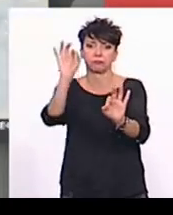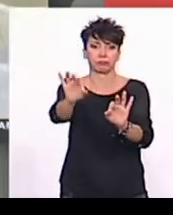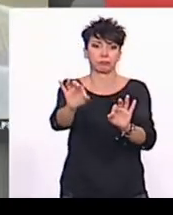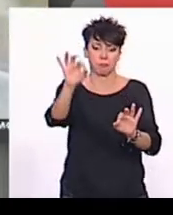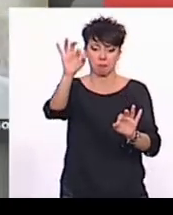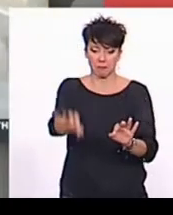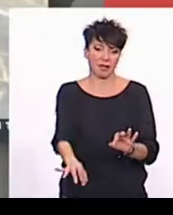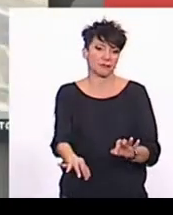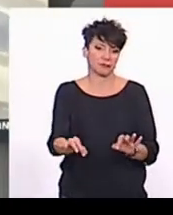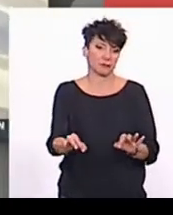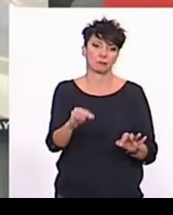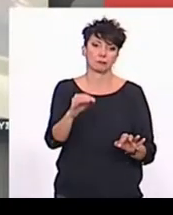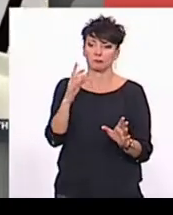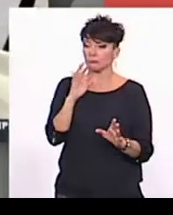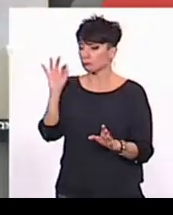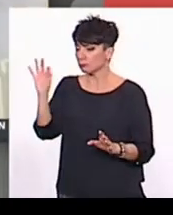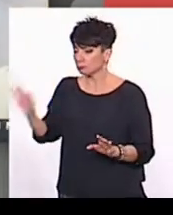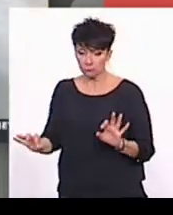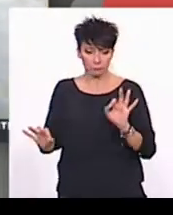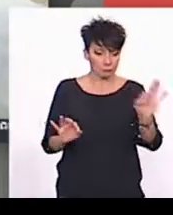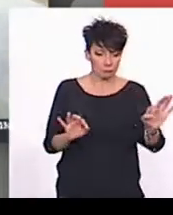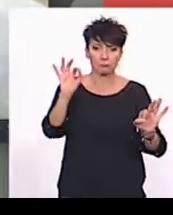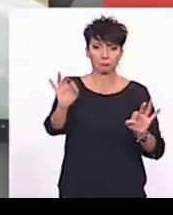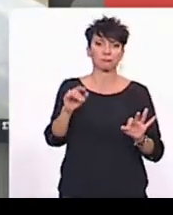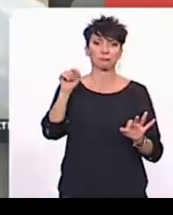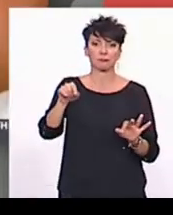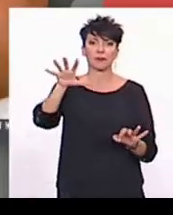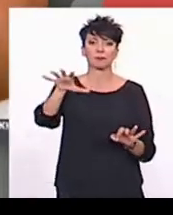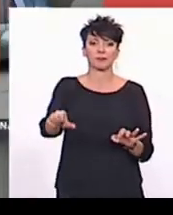πέφτουν στο έδαφος ή σε κάποια επιφάνεια. Και εκεί μπορεί να ζήσει ο ιός.